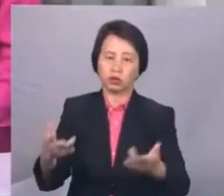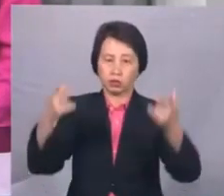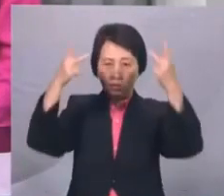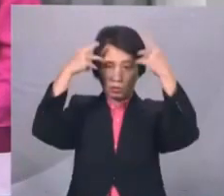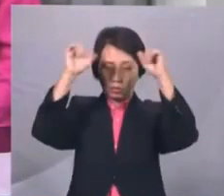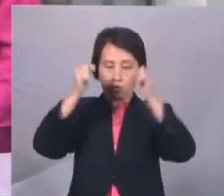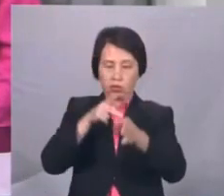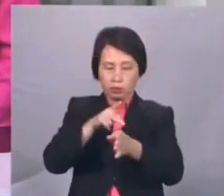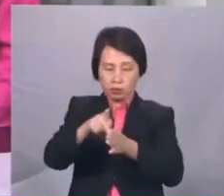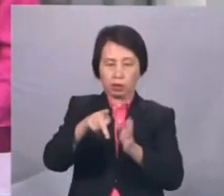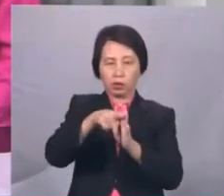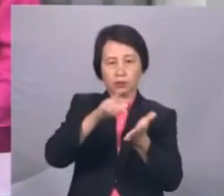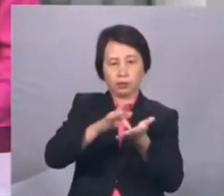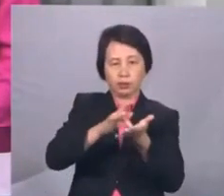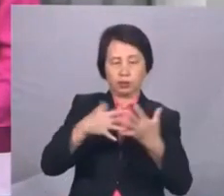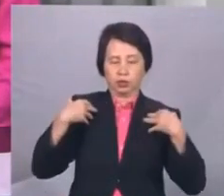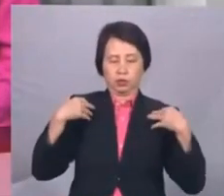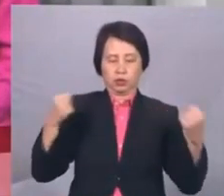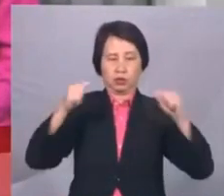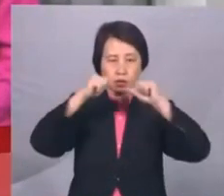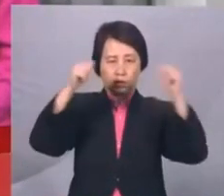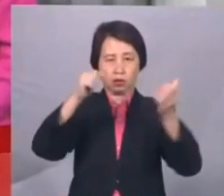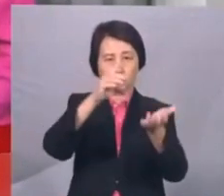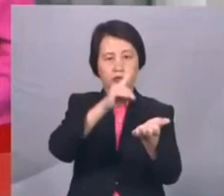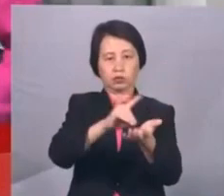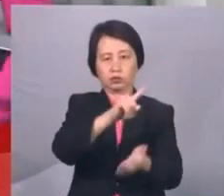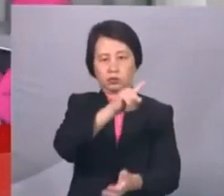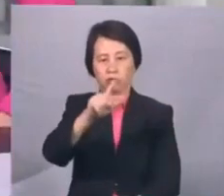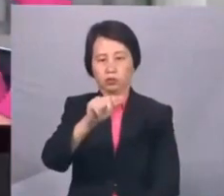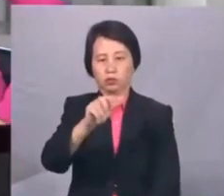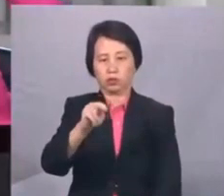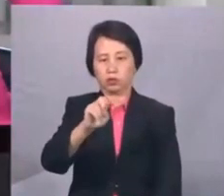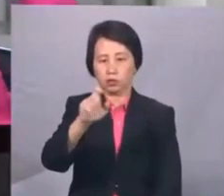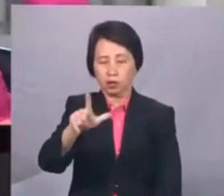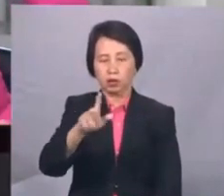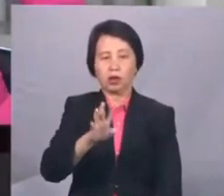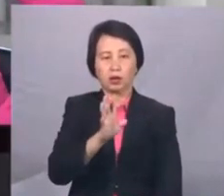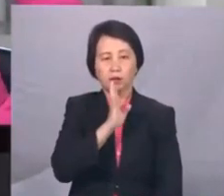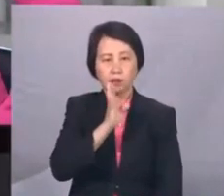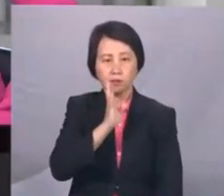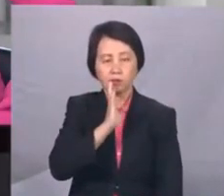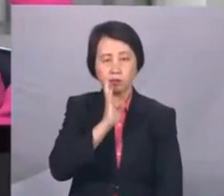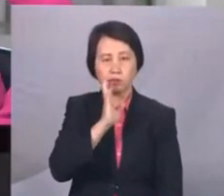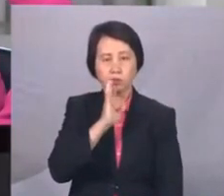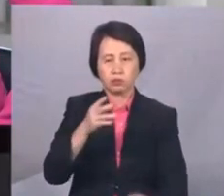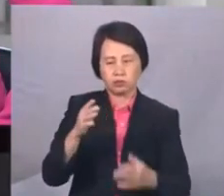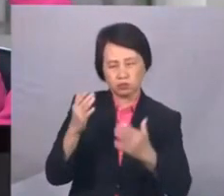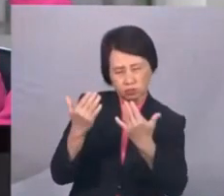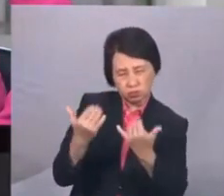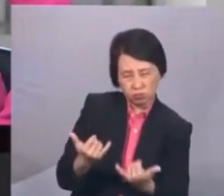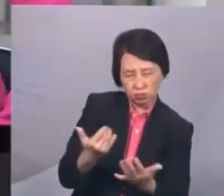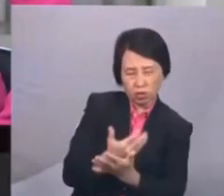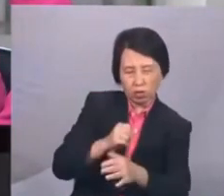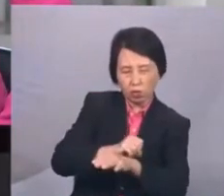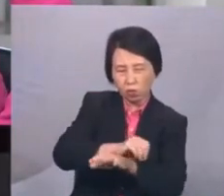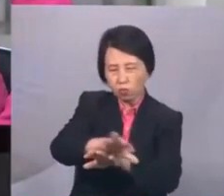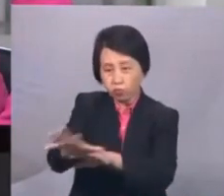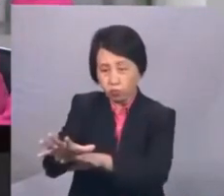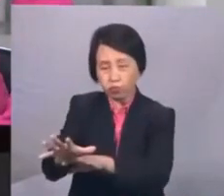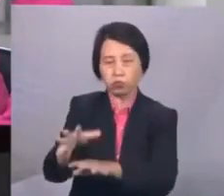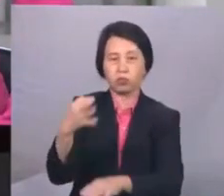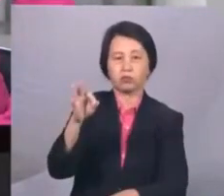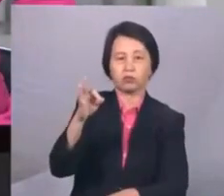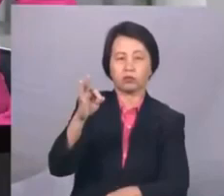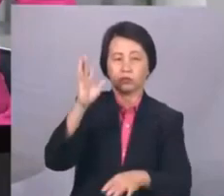kesatuan pakar perubatan kesehatan awam Malaysia Datuk Dr Zainal Arifin Oma berkata trend terkini penularan wabah qobid